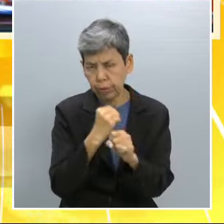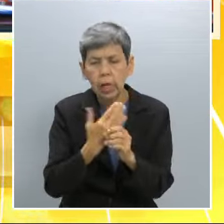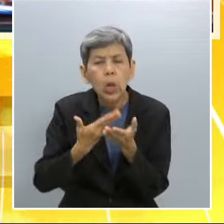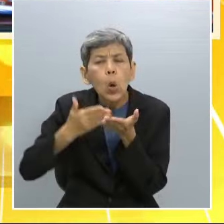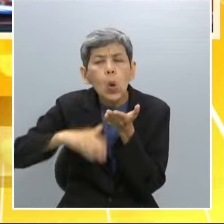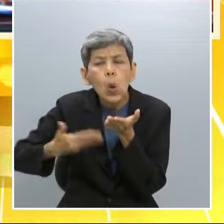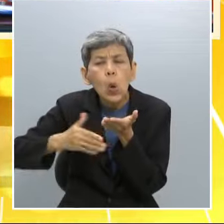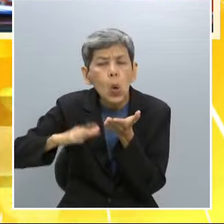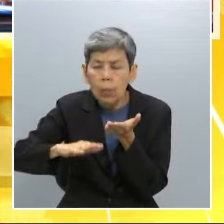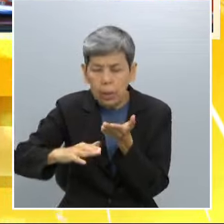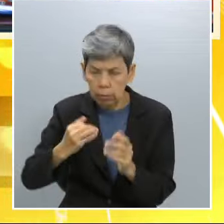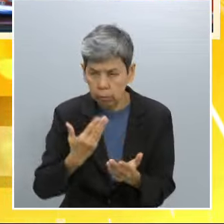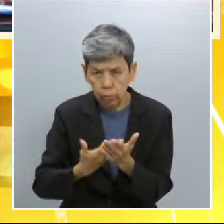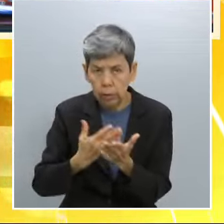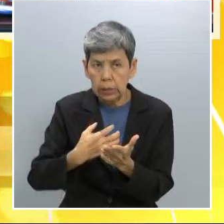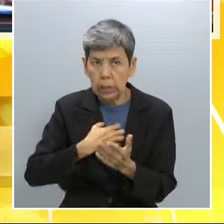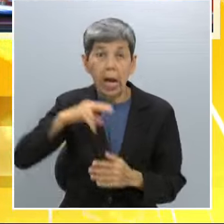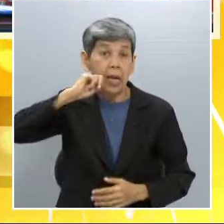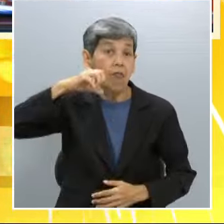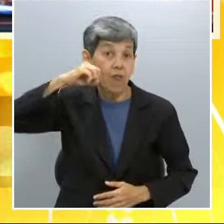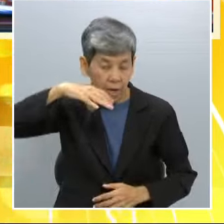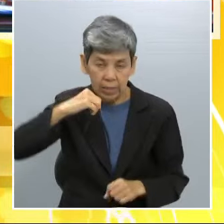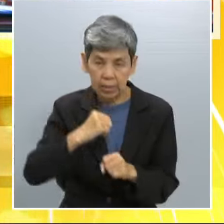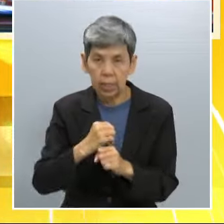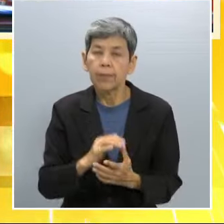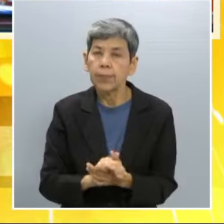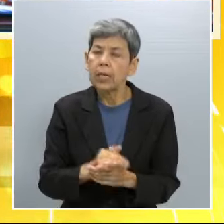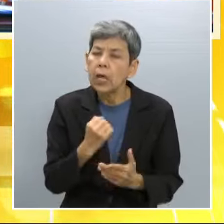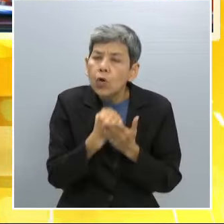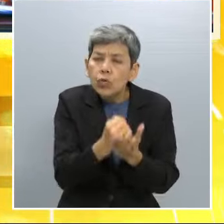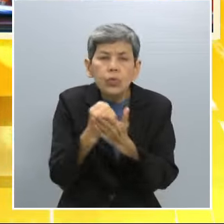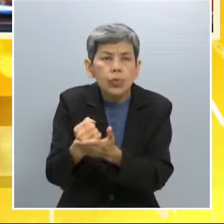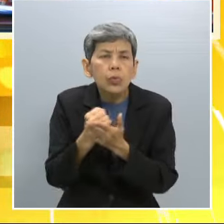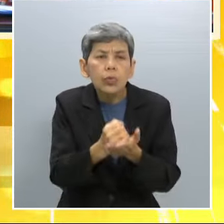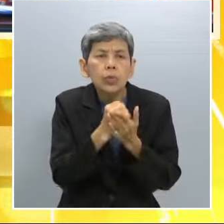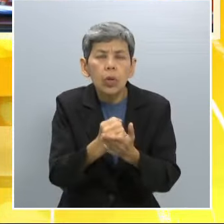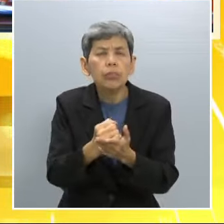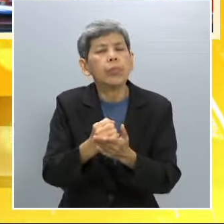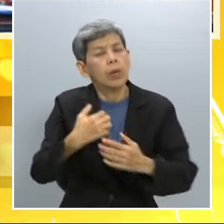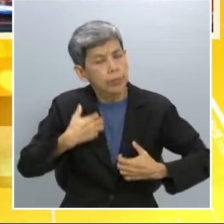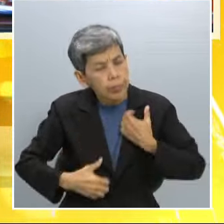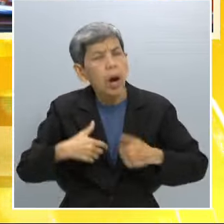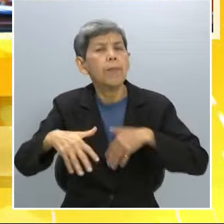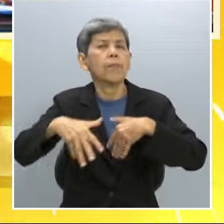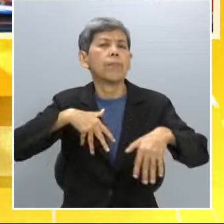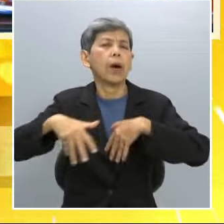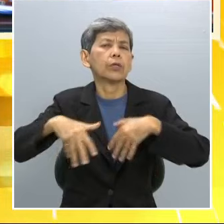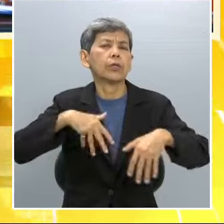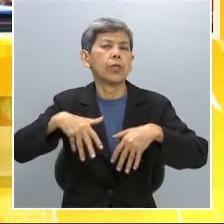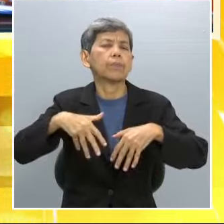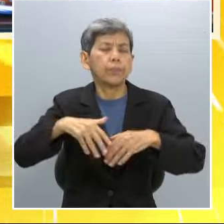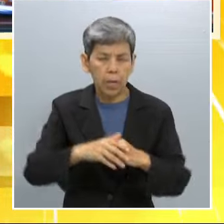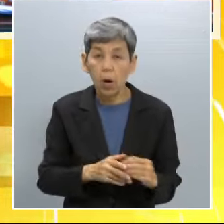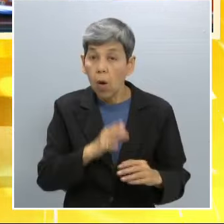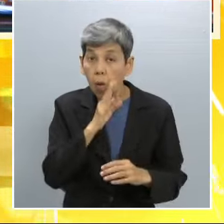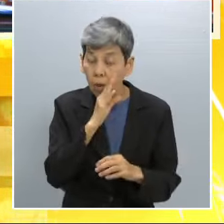ครับต้องลดค่าน้ำค่าไฟเพื่อบรรเทาความเดือดร้อนของเขาให้มากที่สุดเท่าที่จะทำได้ถ้า